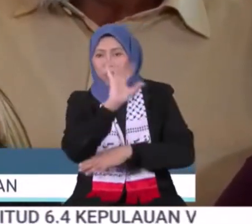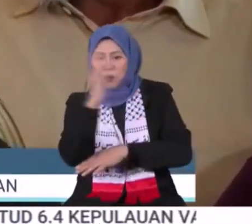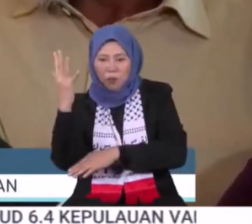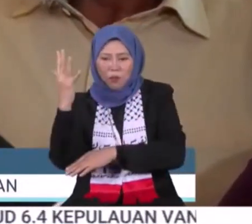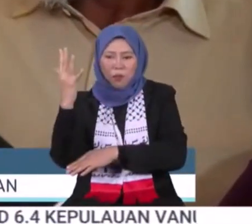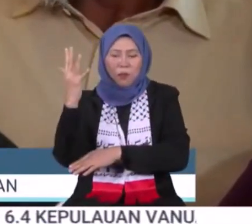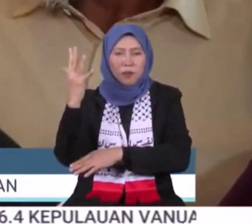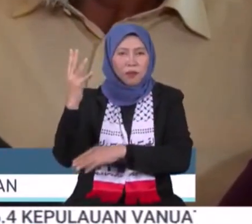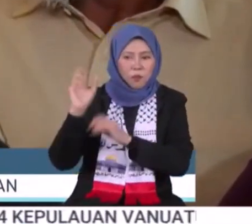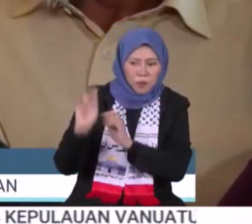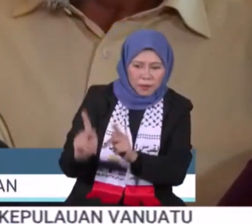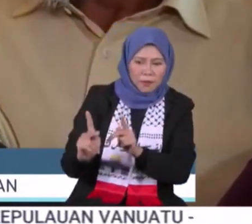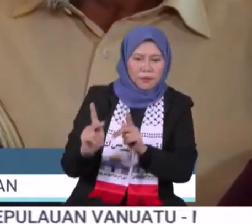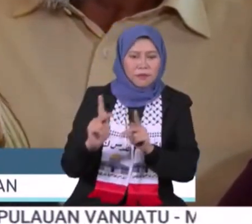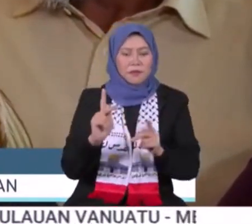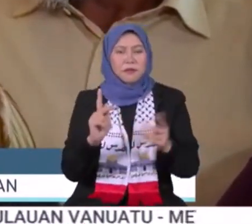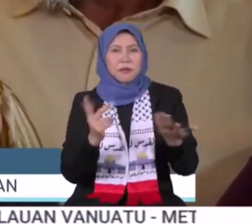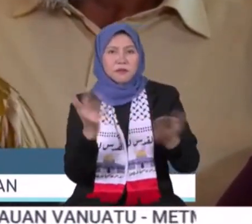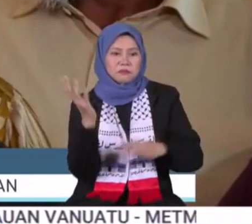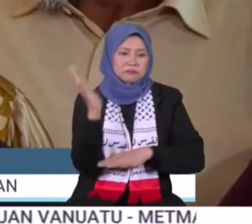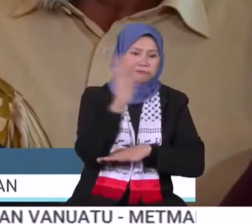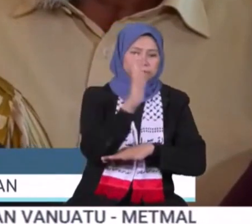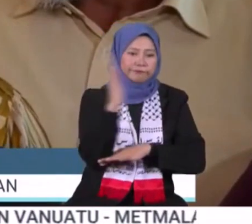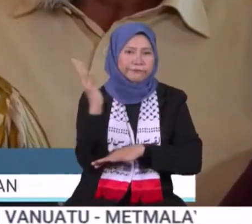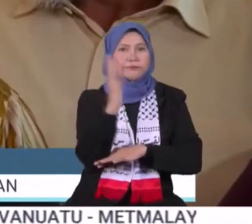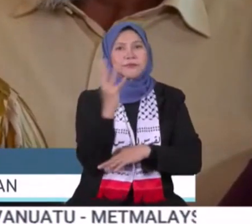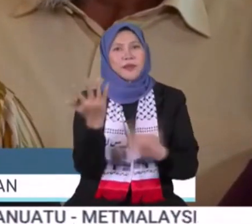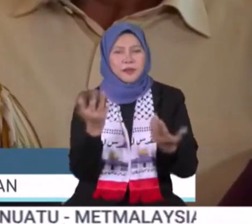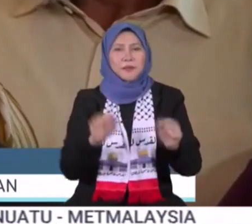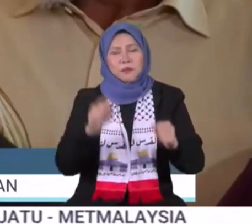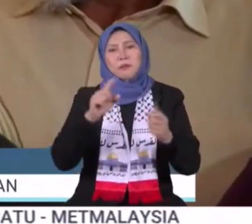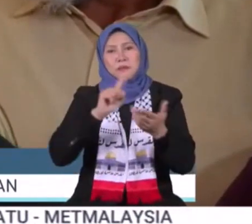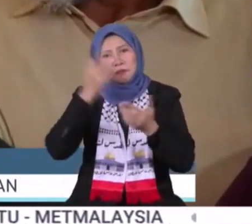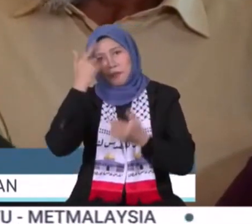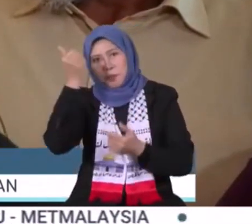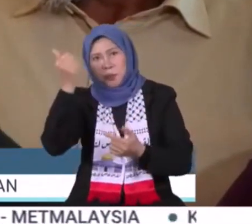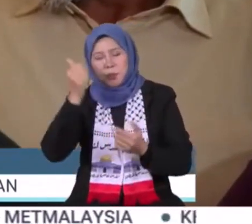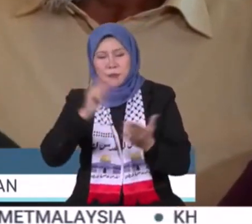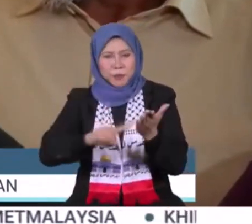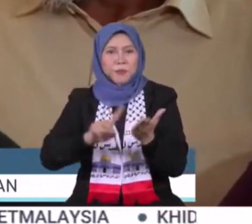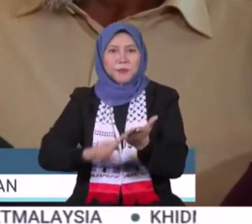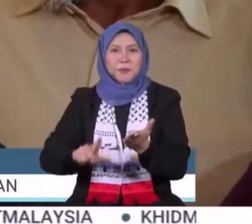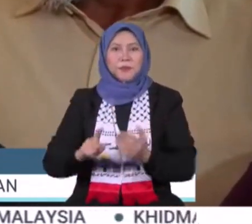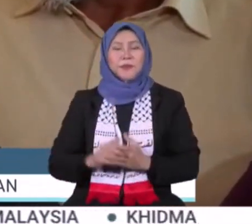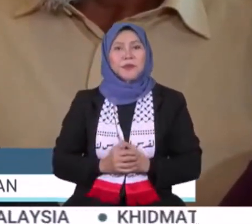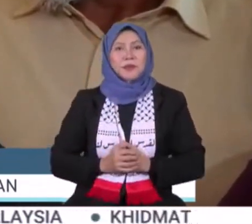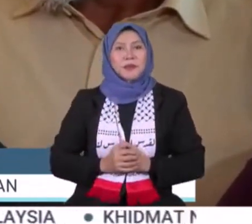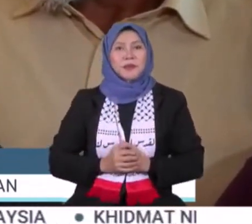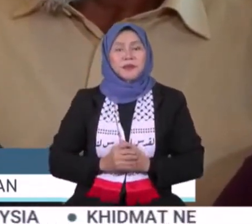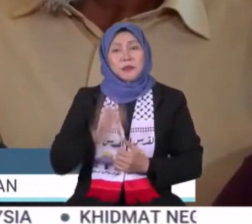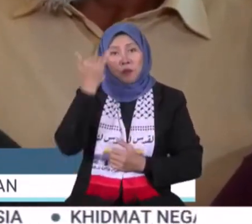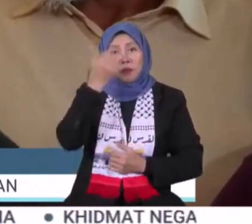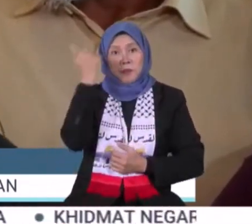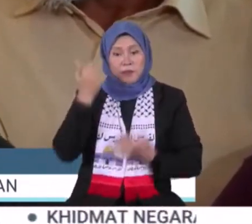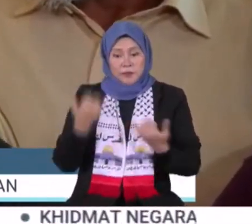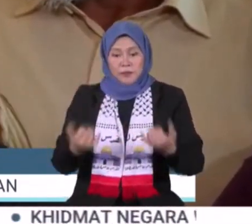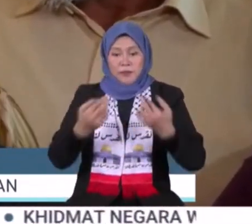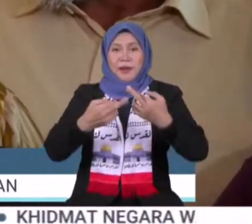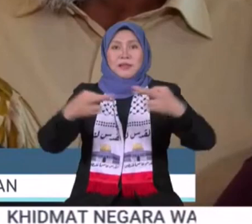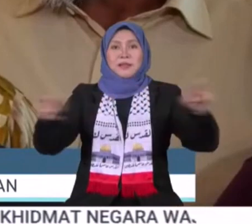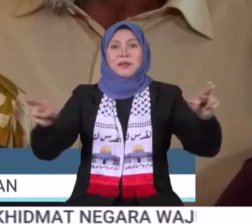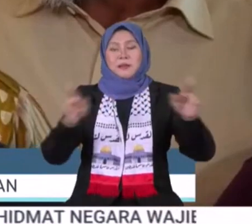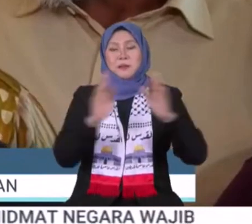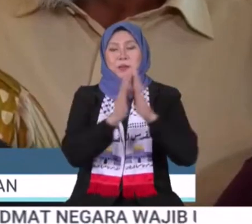perunding ikut jadual maka inilah antar Sebi ini rancarkan